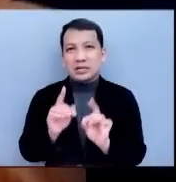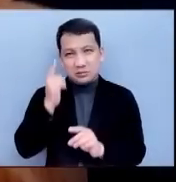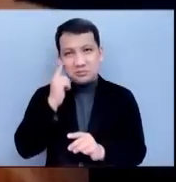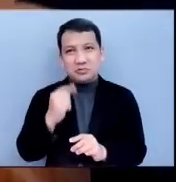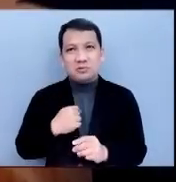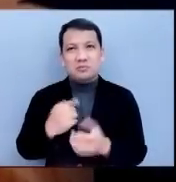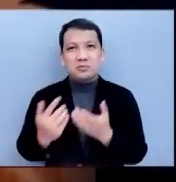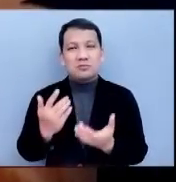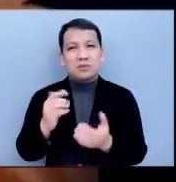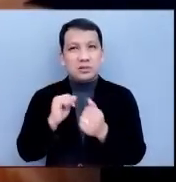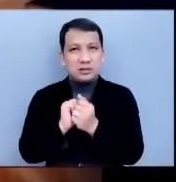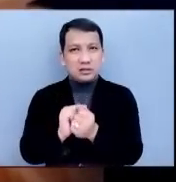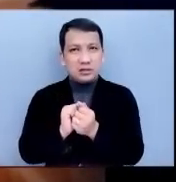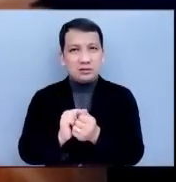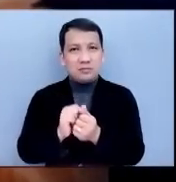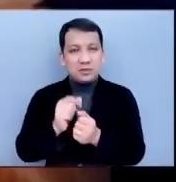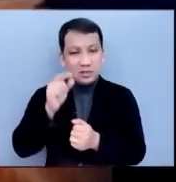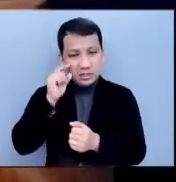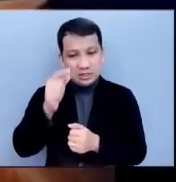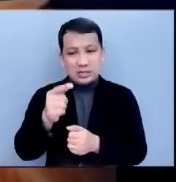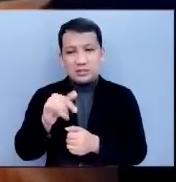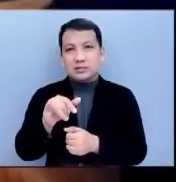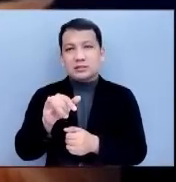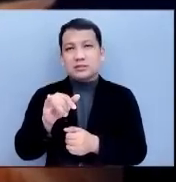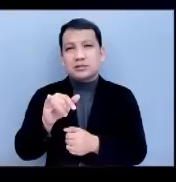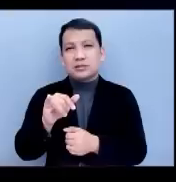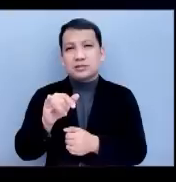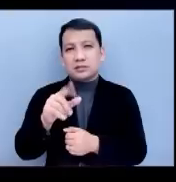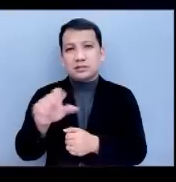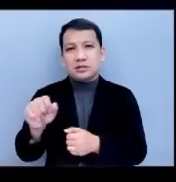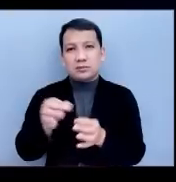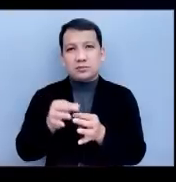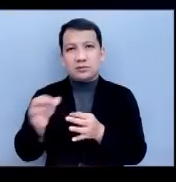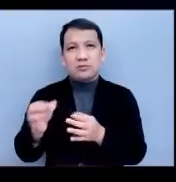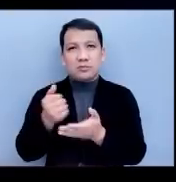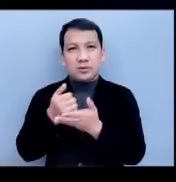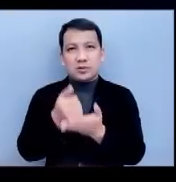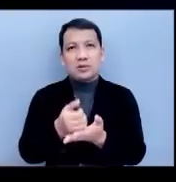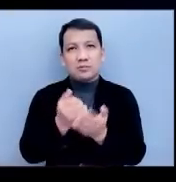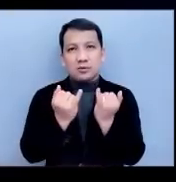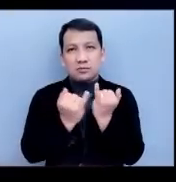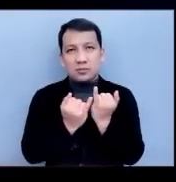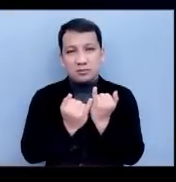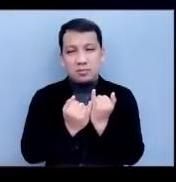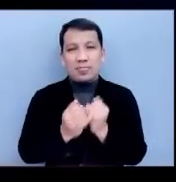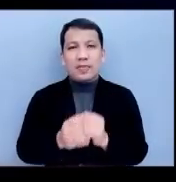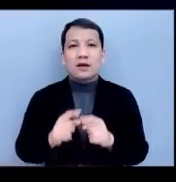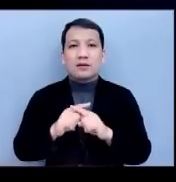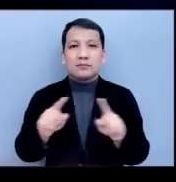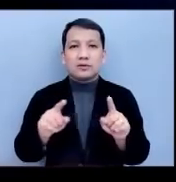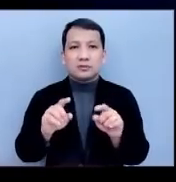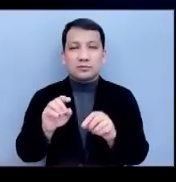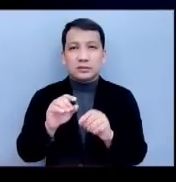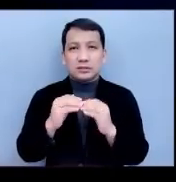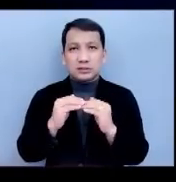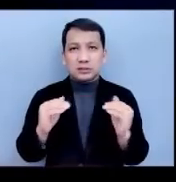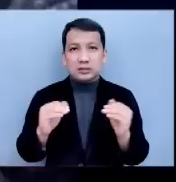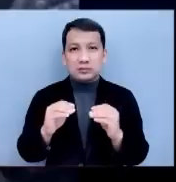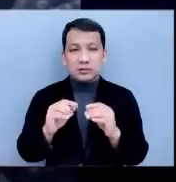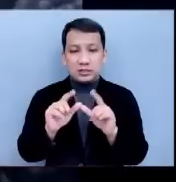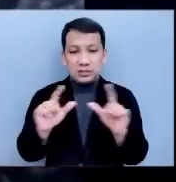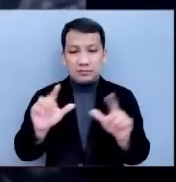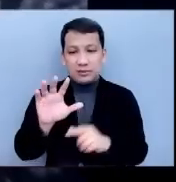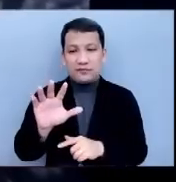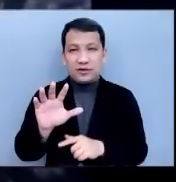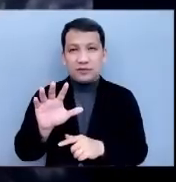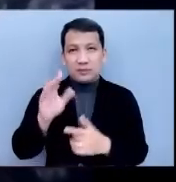Kabilang sila ni Giselle sa mga makikinabang sa mas pinalawak na tulong ng PhilHealth. Basta't stage 5 ang chronic kidney disease ng